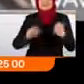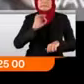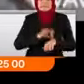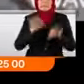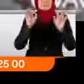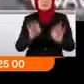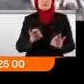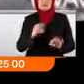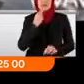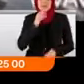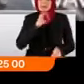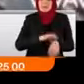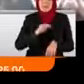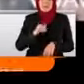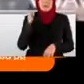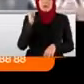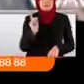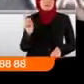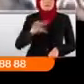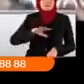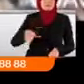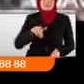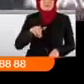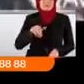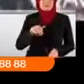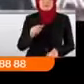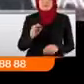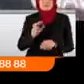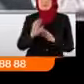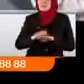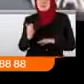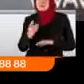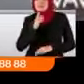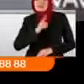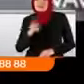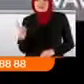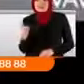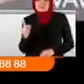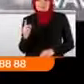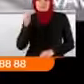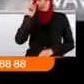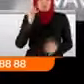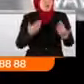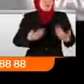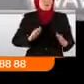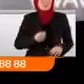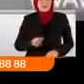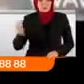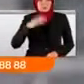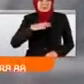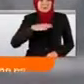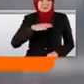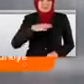hemen arkasında bulunan Yankesici hesap sordu şüpheli suçu kabul etmeyip kaçmayı denedi ama olayı görenlerden biri